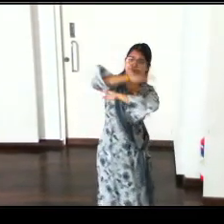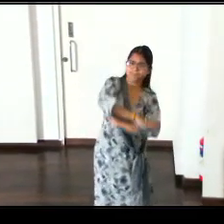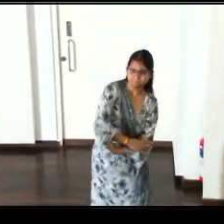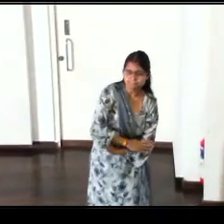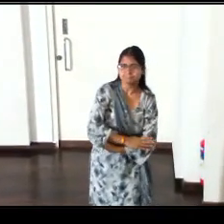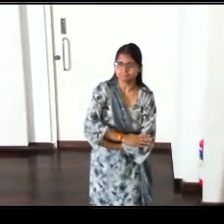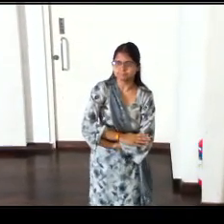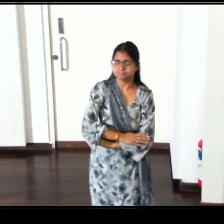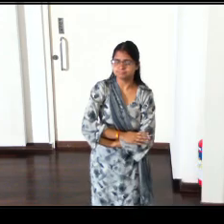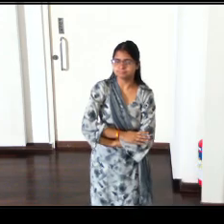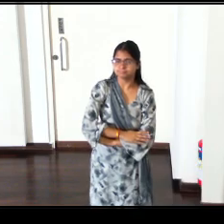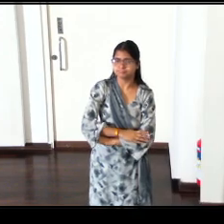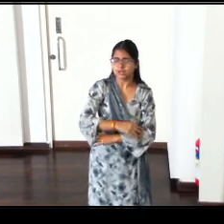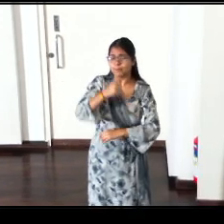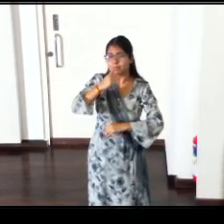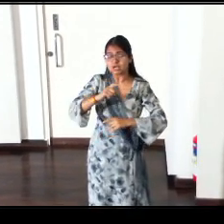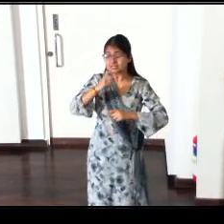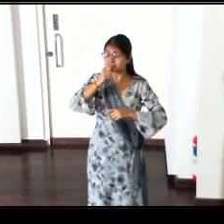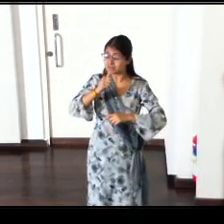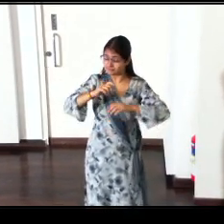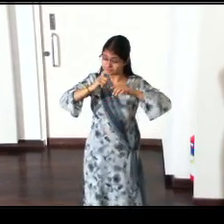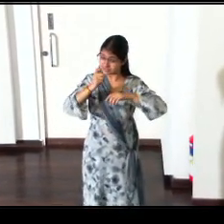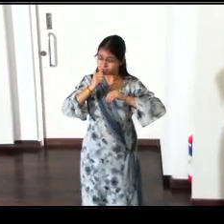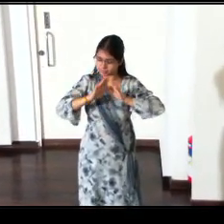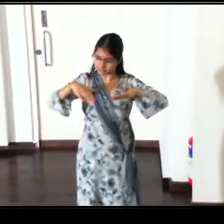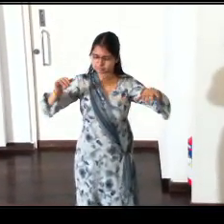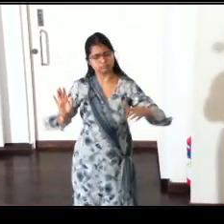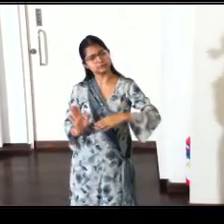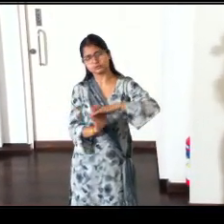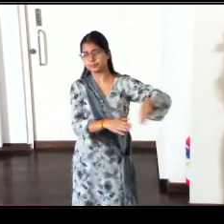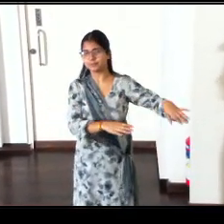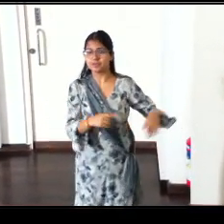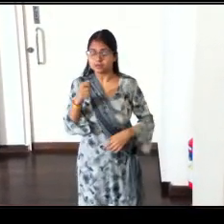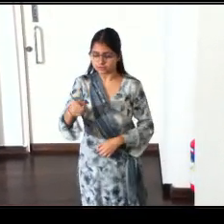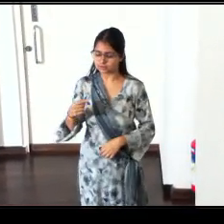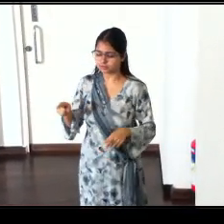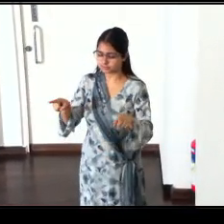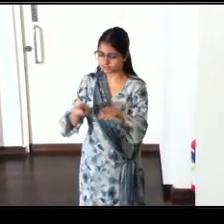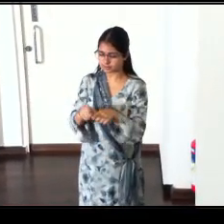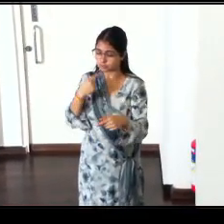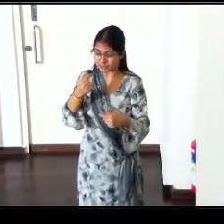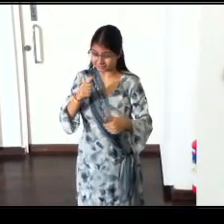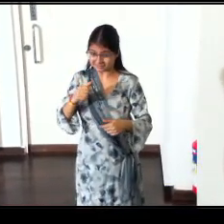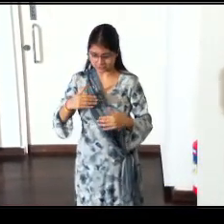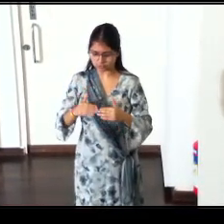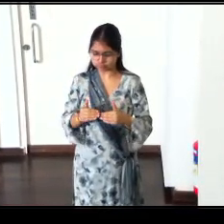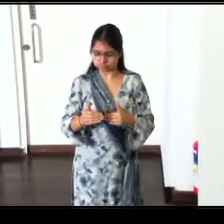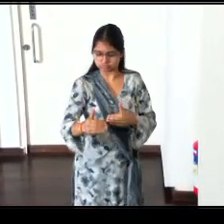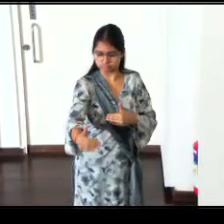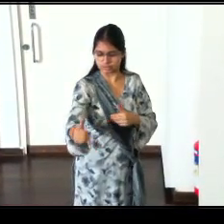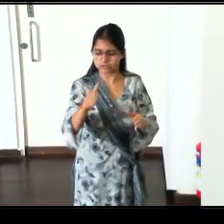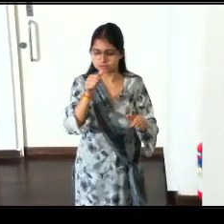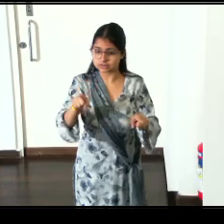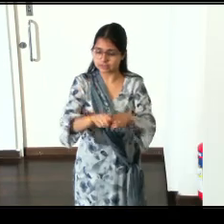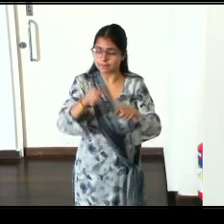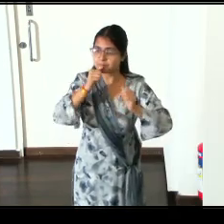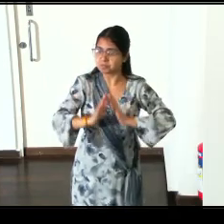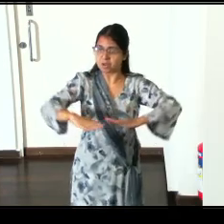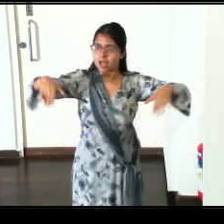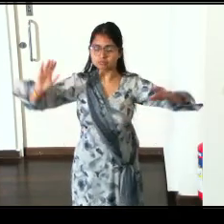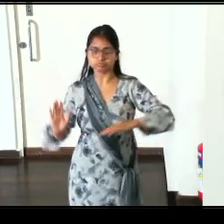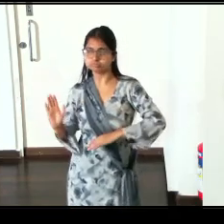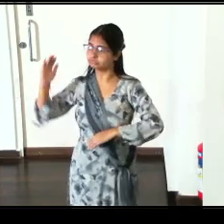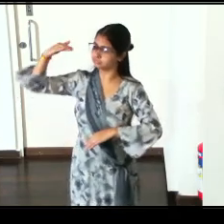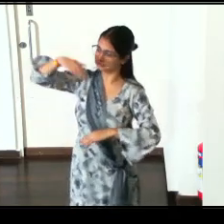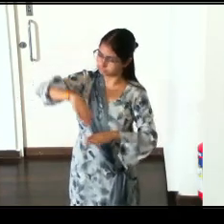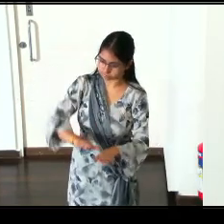बिटावन में. And it says, and the translation is, move forward like the waves of the ocean, go and bury any injustice, oppression in the